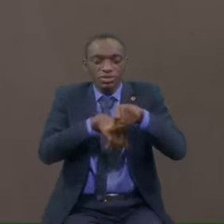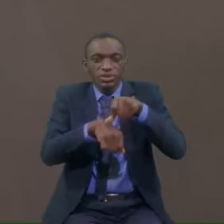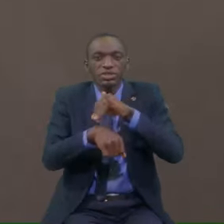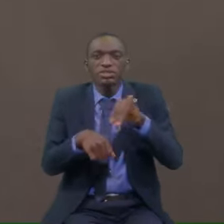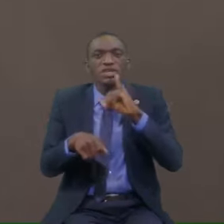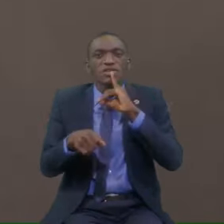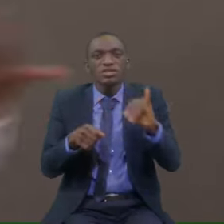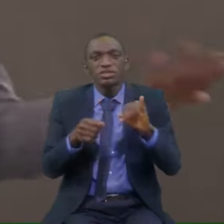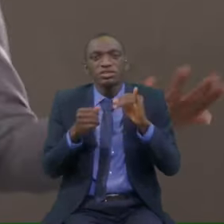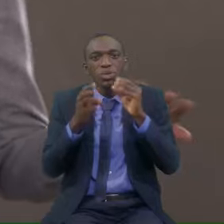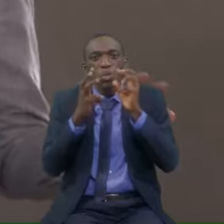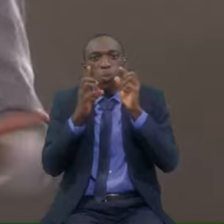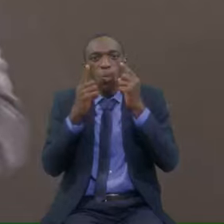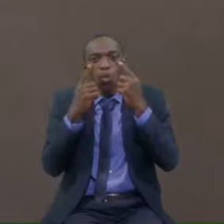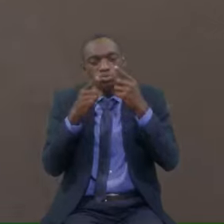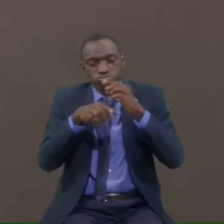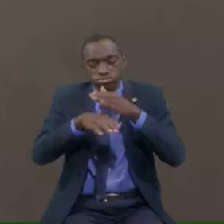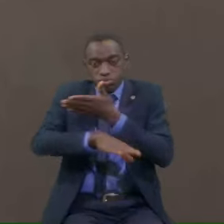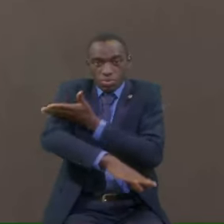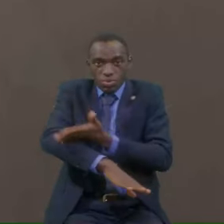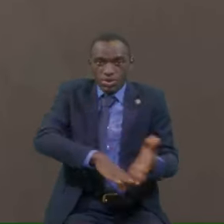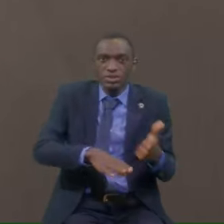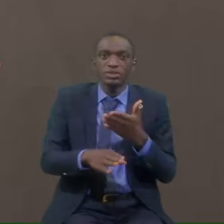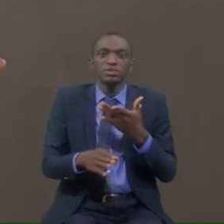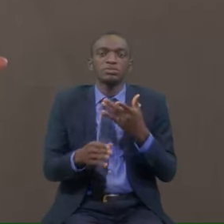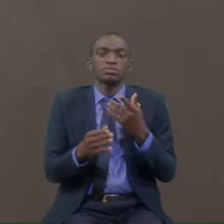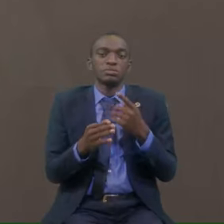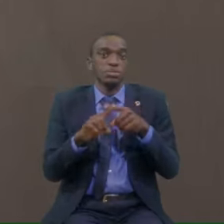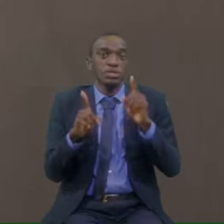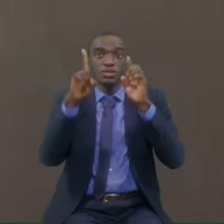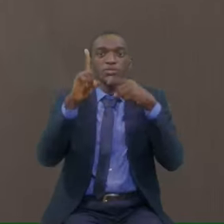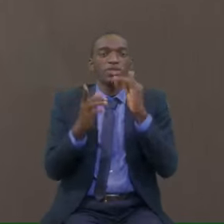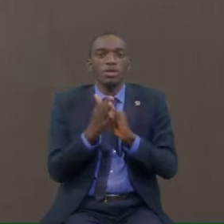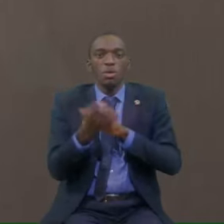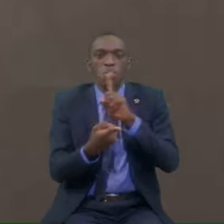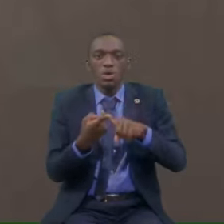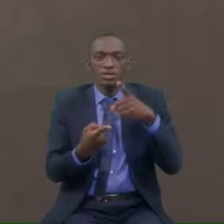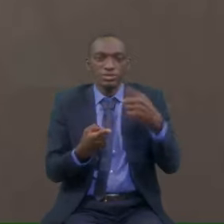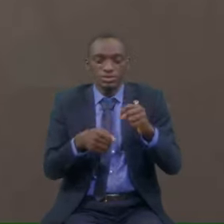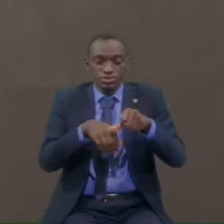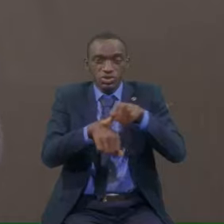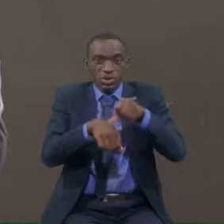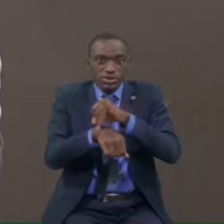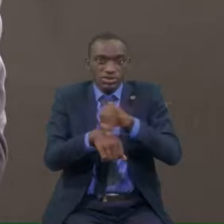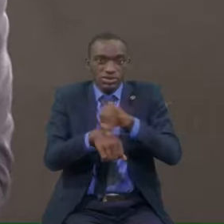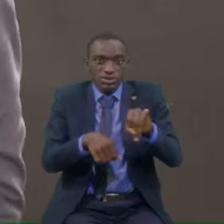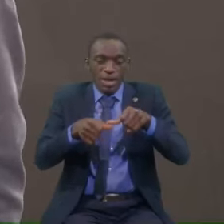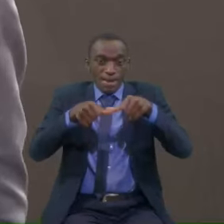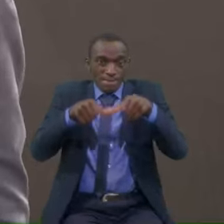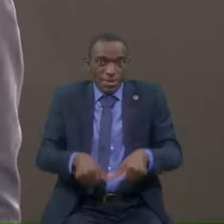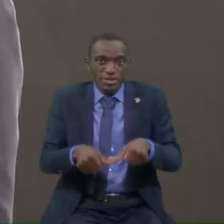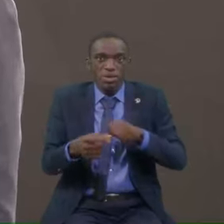l'onction est en train de s'évaporer. Mais quand l'onction demeure, quand